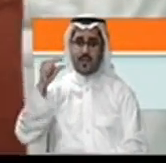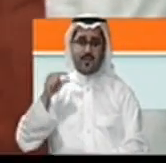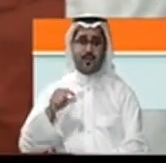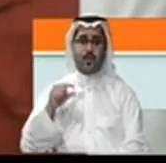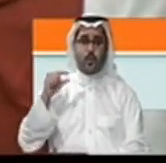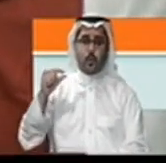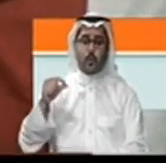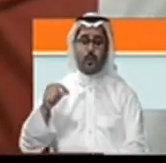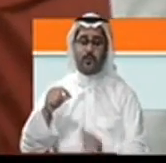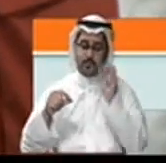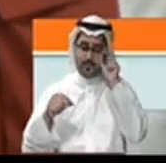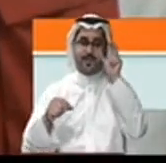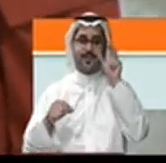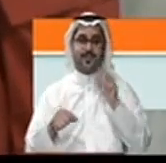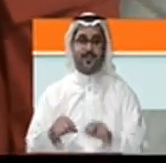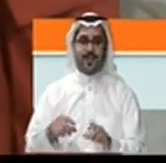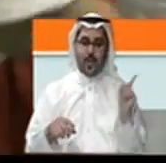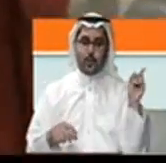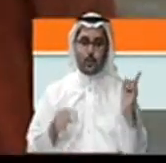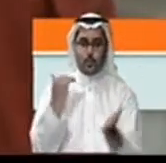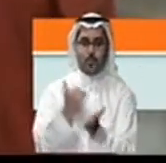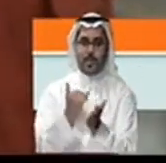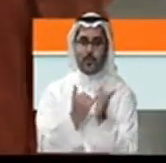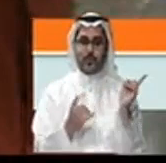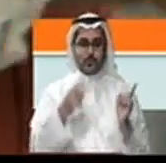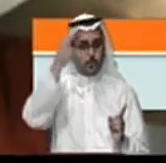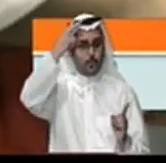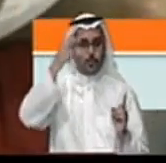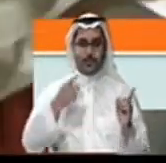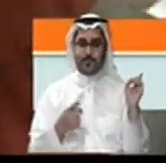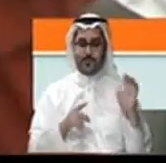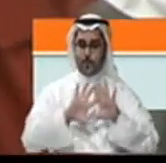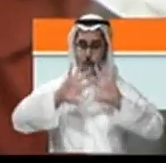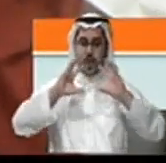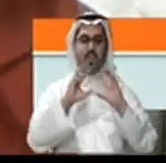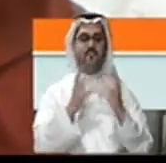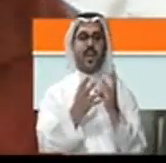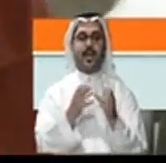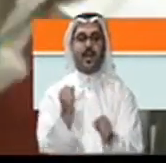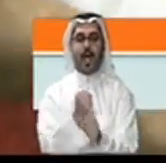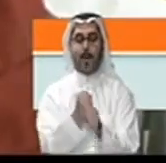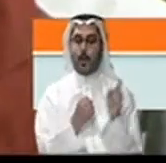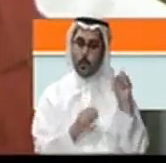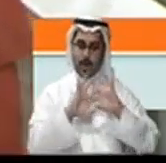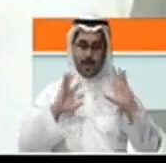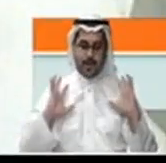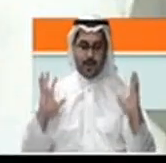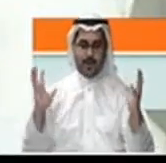دكتور خالد كان معي في العمليه ما شاء الله. قررنا ناخذه للمستشفى، مستشفى الملك